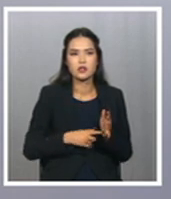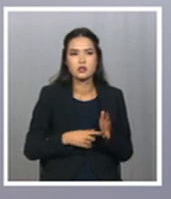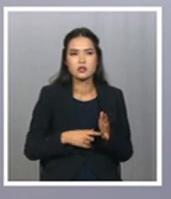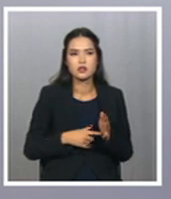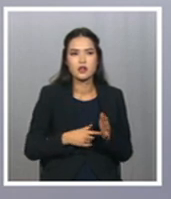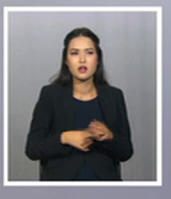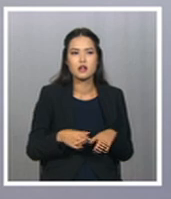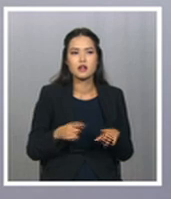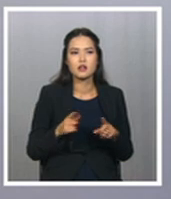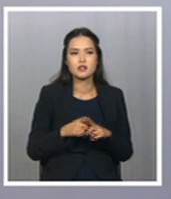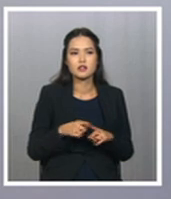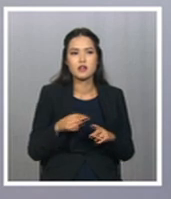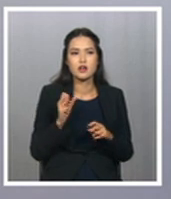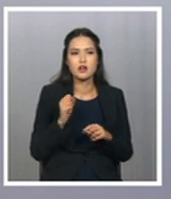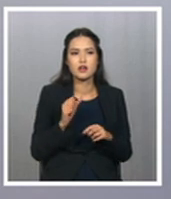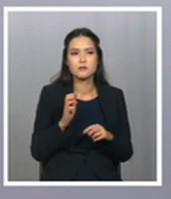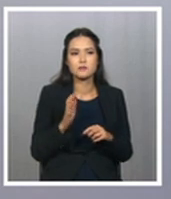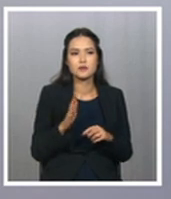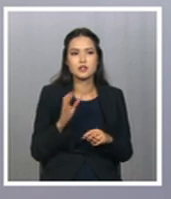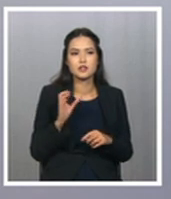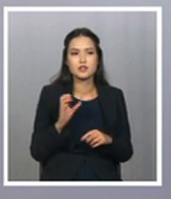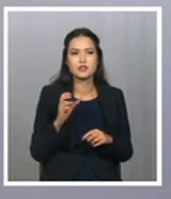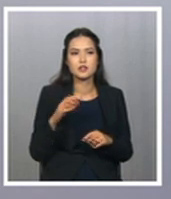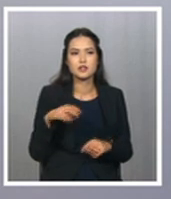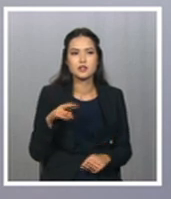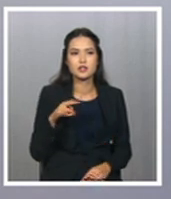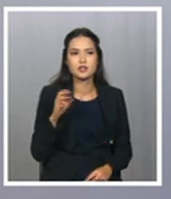А, Б, С, Д, Е, Ф